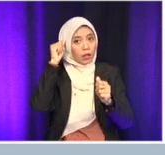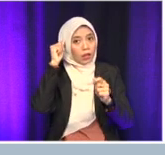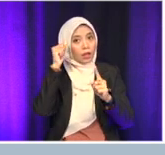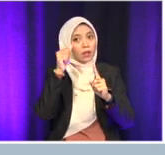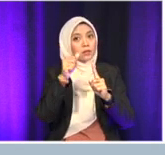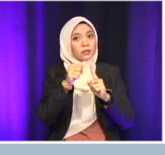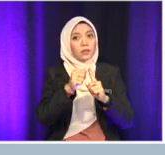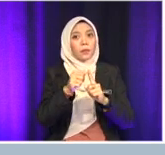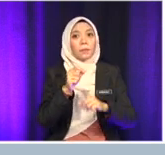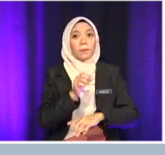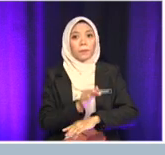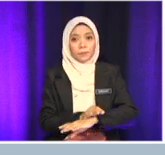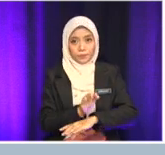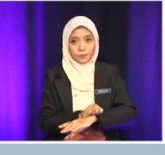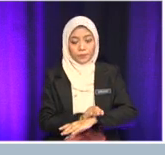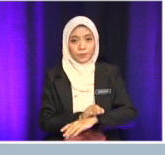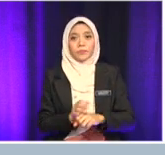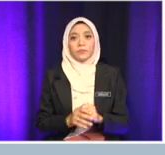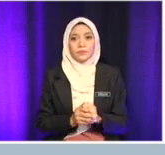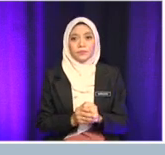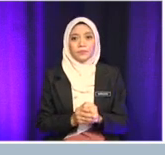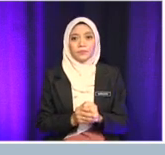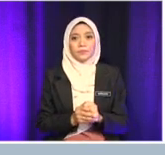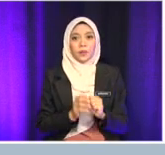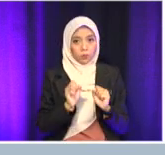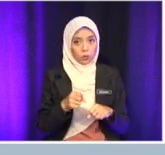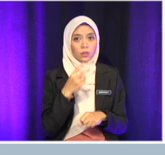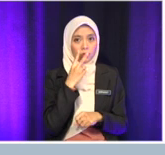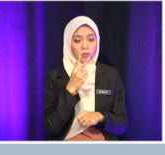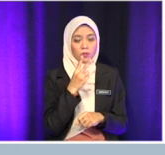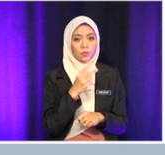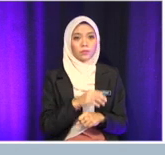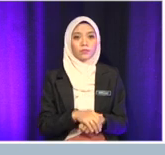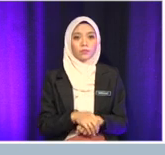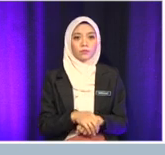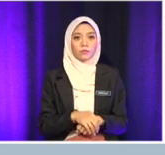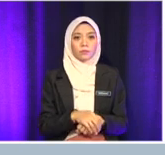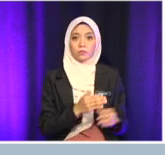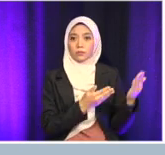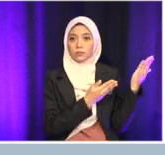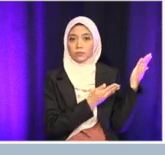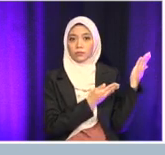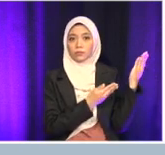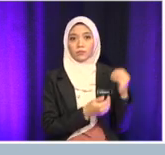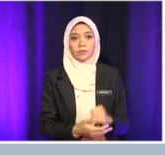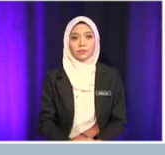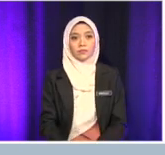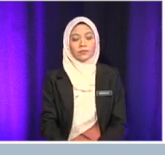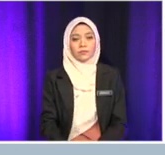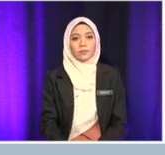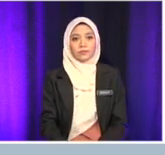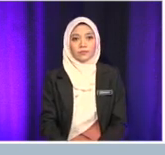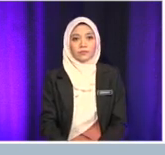90° ikut ataupun Lawan Arah jam kita boleh lihat seperti dalam kedudukan jam Oke